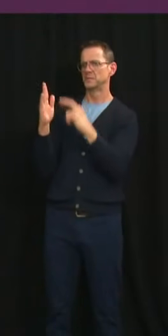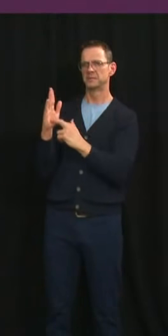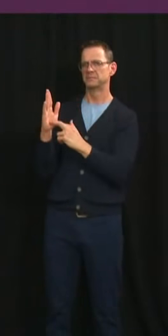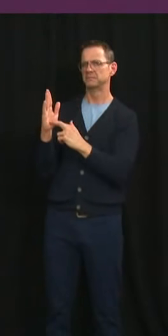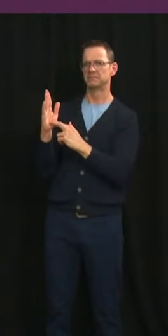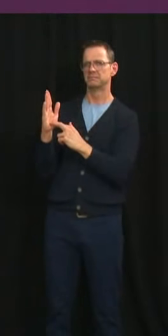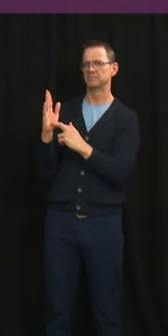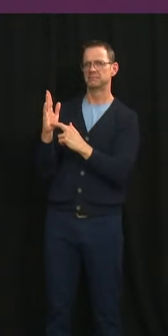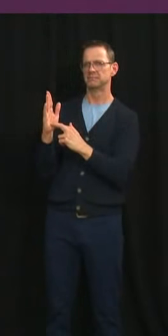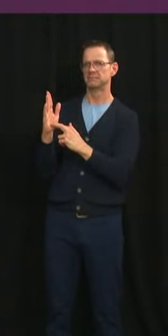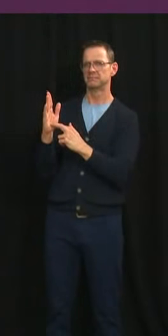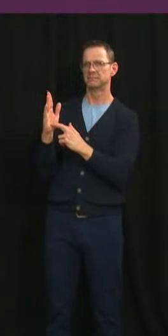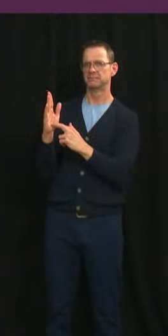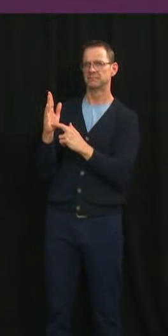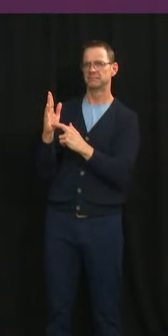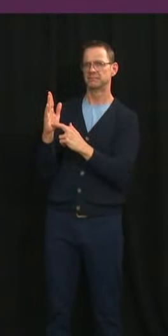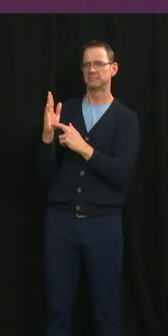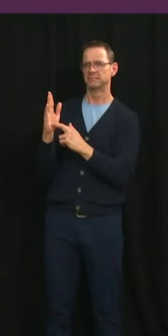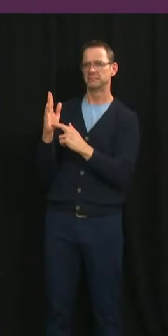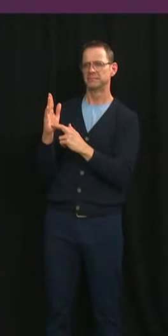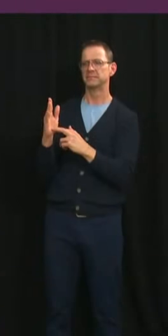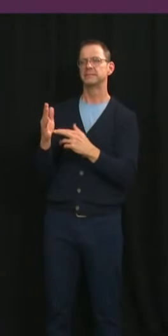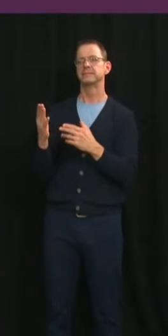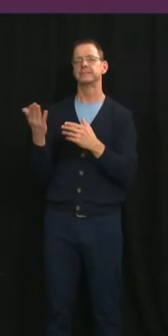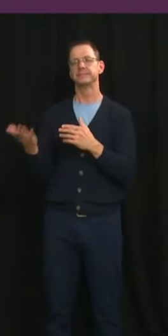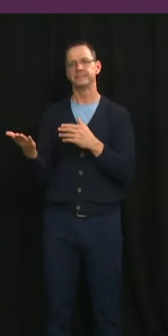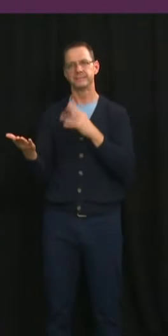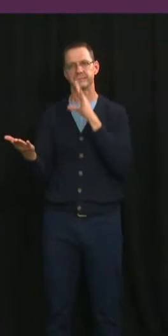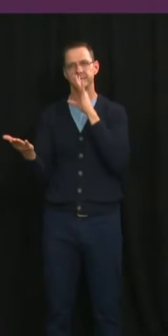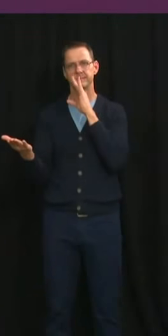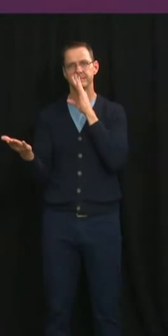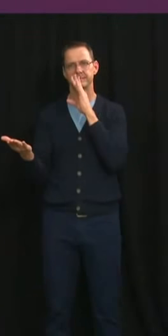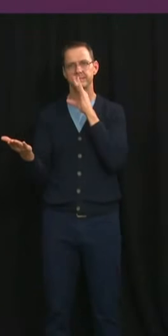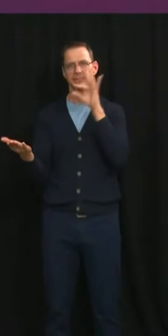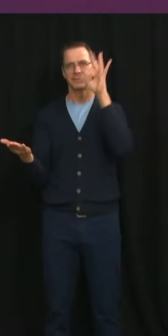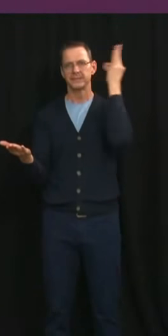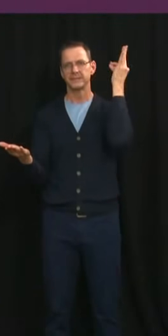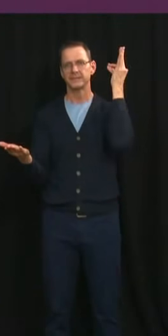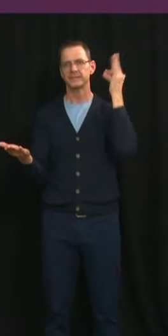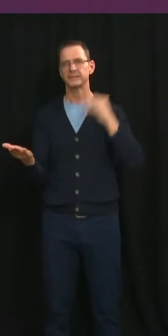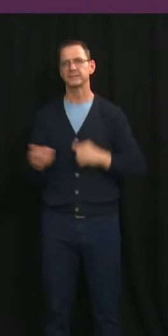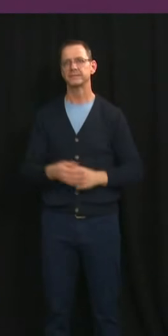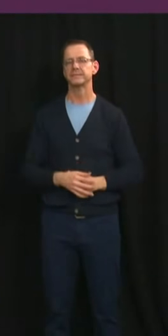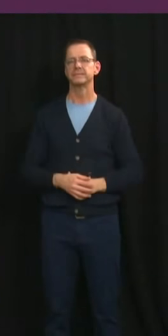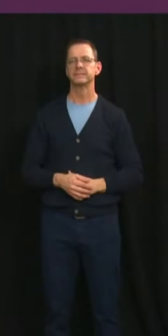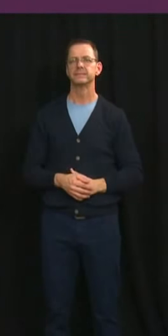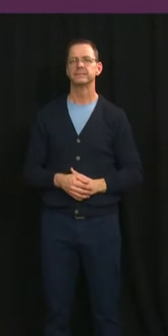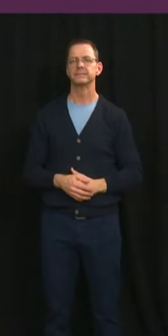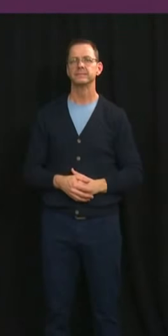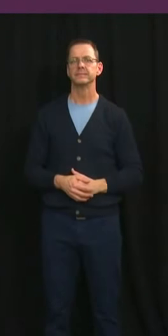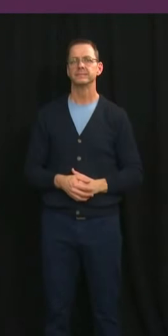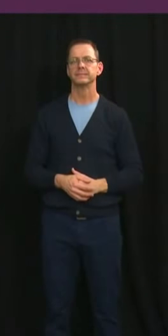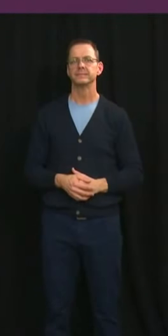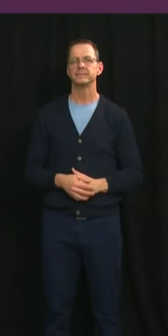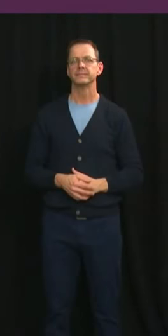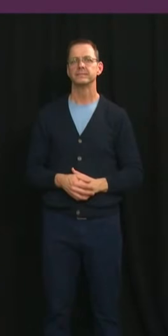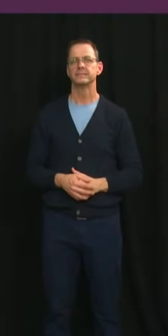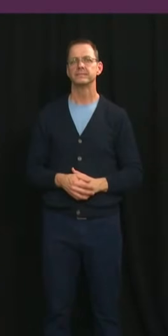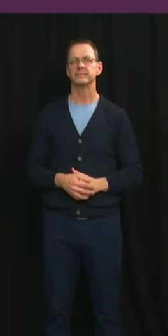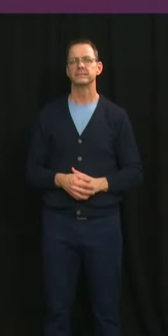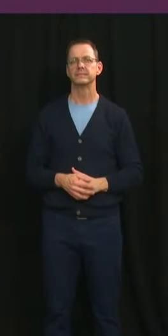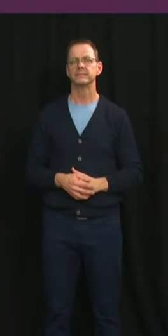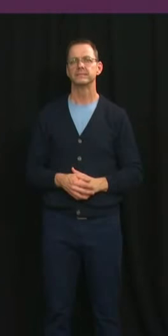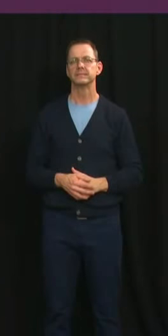santé publique que votre gouvernement a mis de l'avant. Qu'est-ce que vous leur répondez après avoir eu cette réflexion, justement? Je